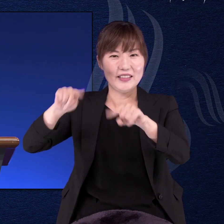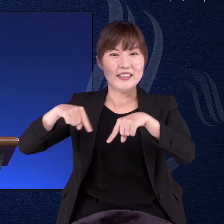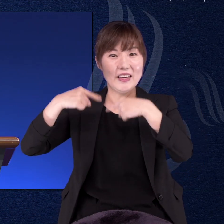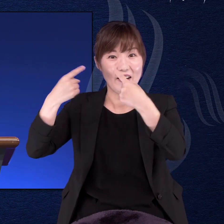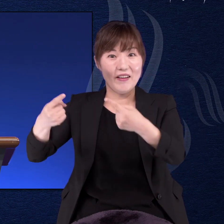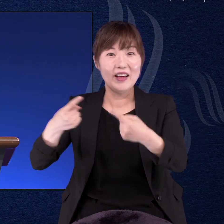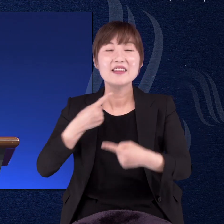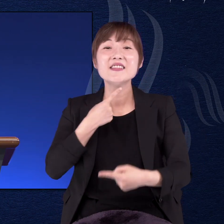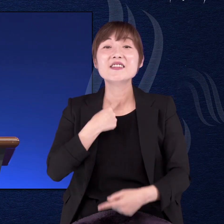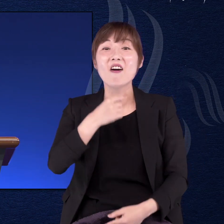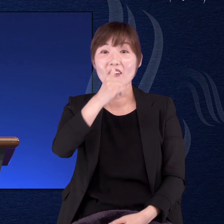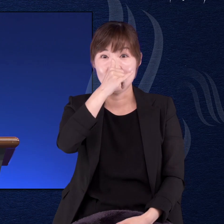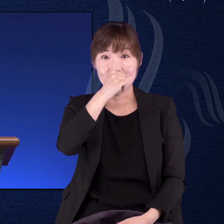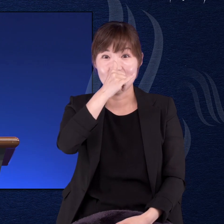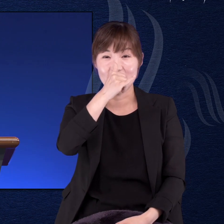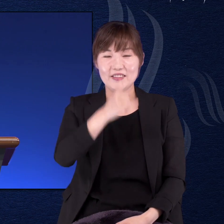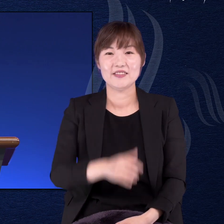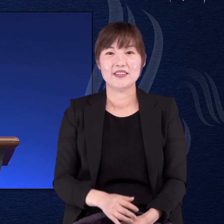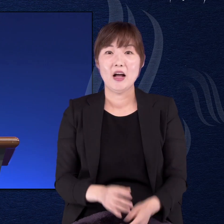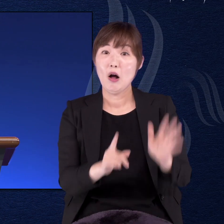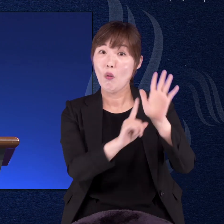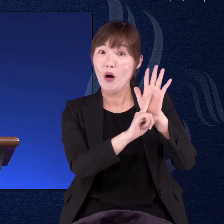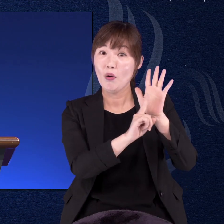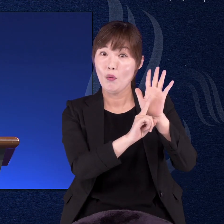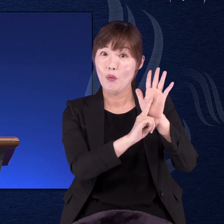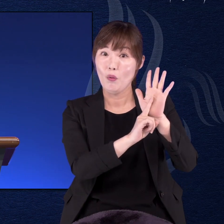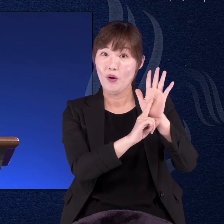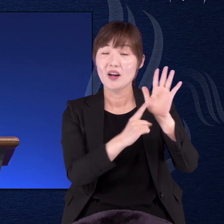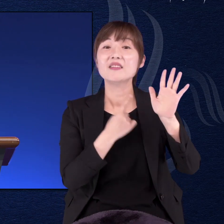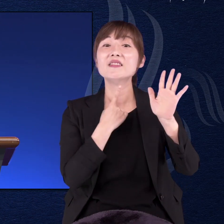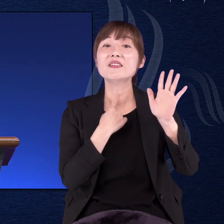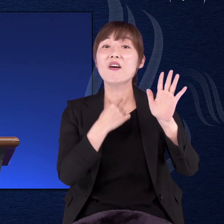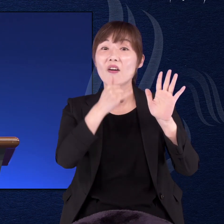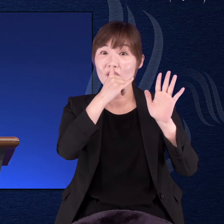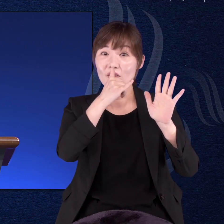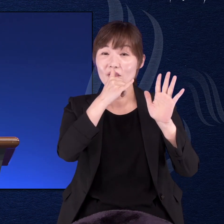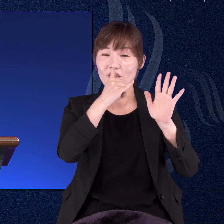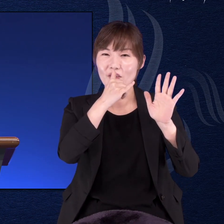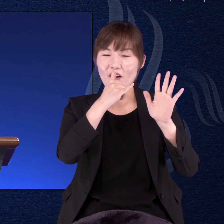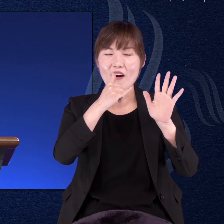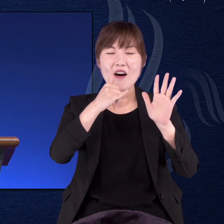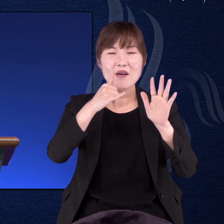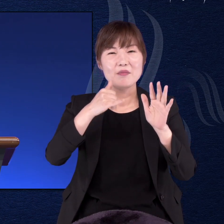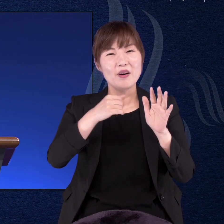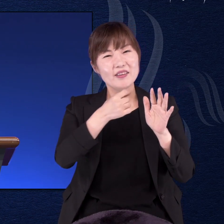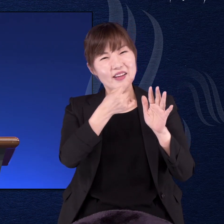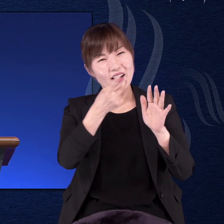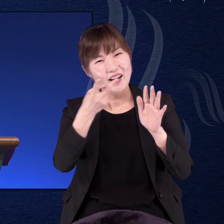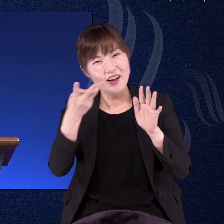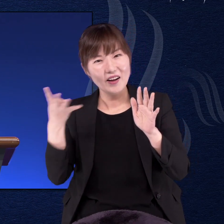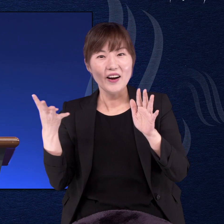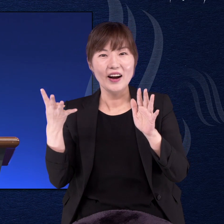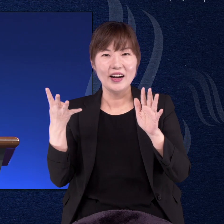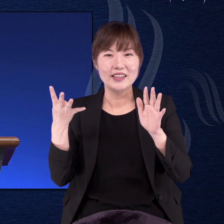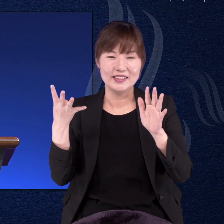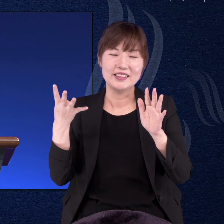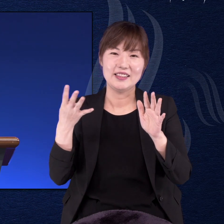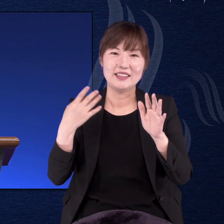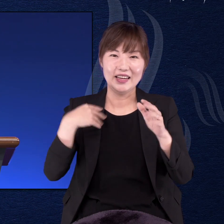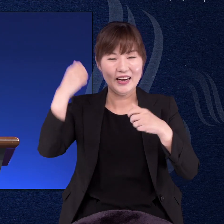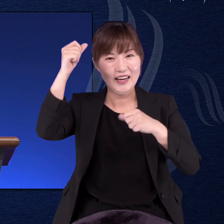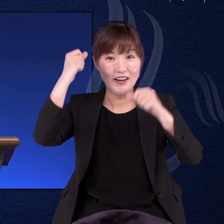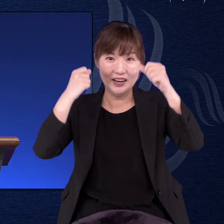연기도 하고 연극 연기도 하고 광고도 찍어보고 뭐 예능도 하고 있는데 또 사업도 한 적 있어요. 쫄딱